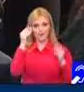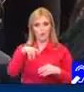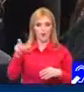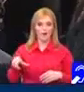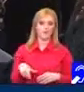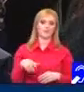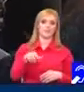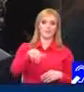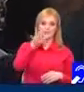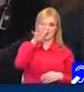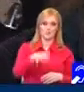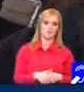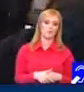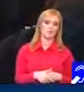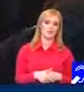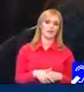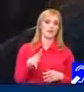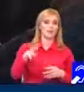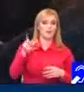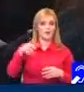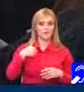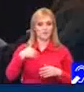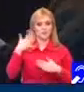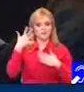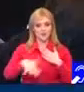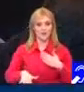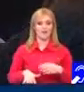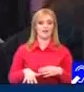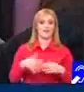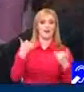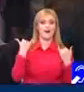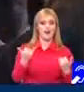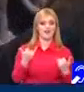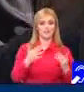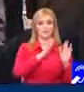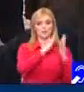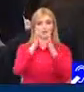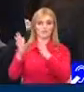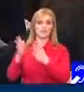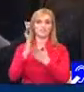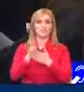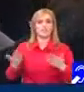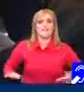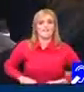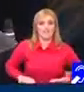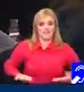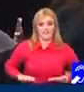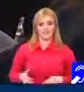vizitatorii Chișinăului, să conștientizeze că astăzi bibliotecile sunt vii,